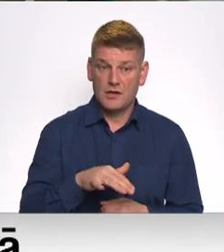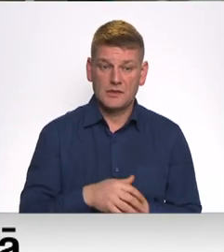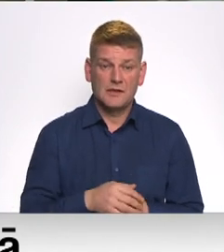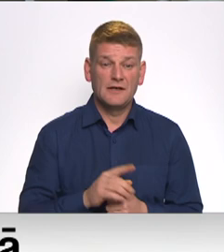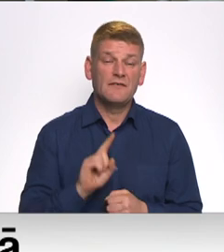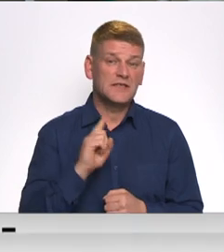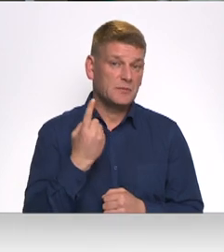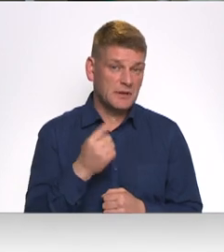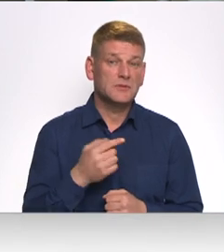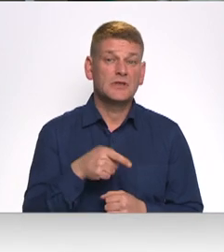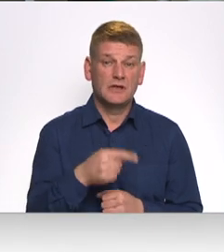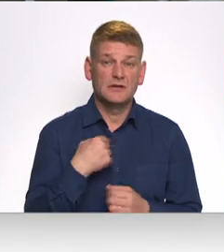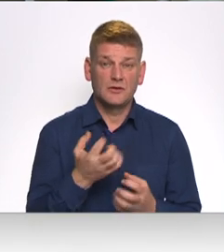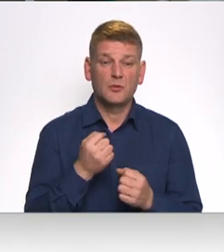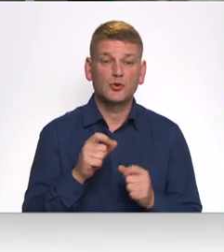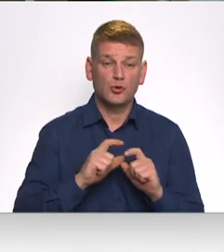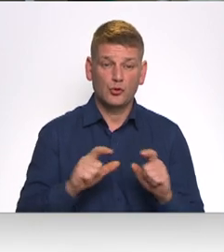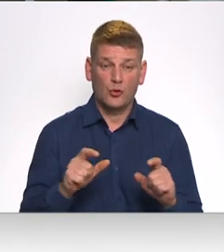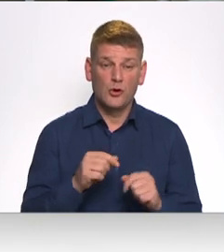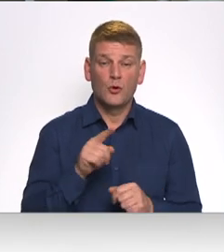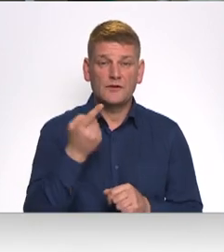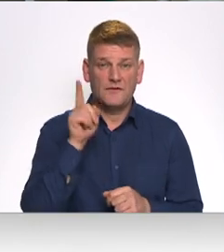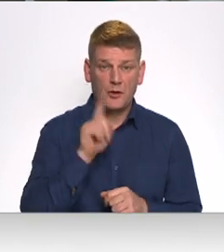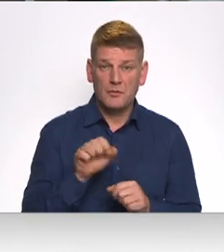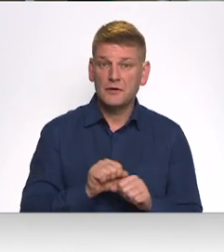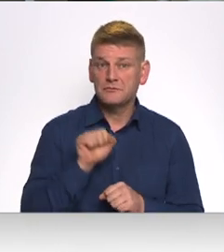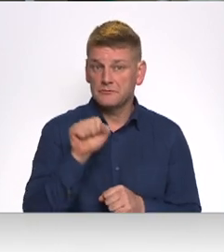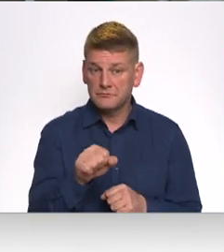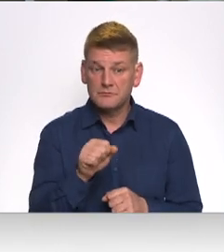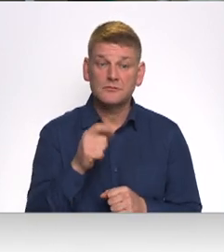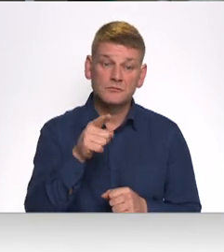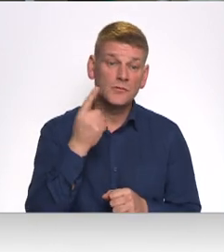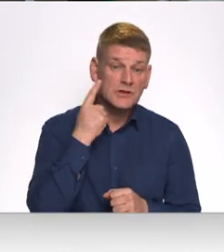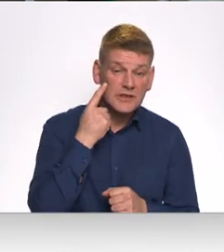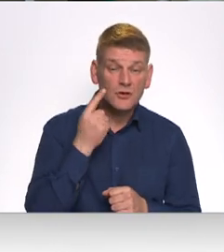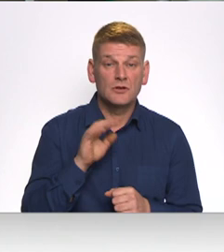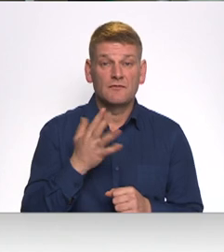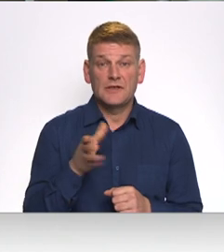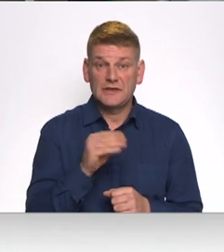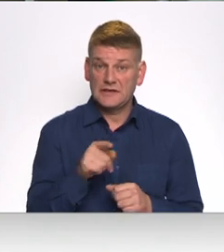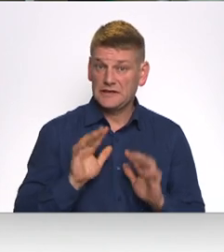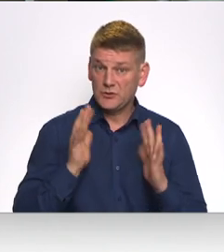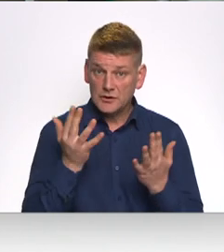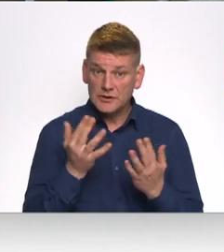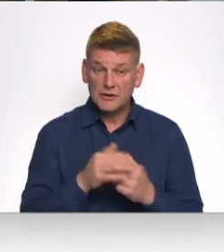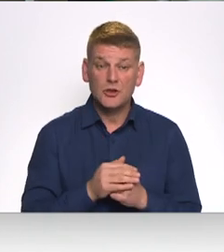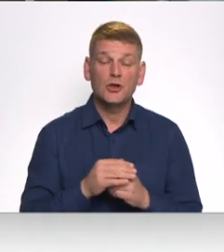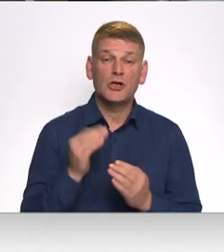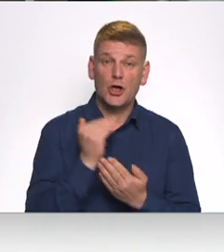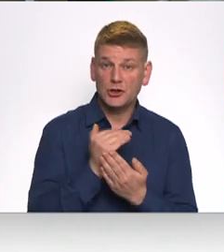tā kā ar vaģēbu školas arī vīnojamies, ka uz vīnu mienesi pamēģinās, mēs jau nevaram zinot, vai uz izadūsīs, vai mēs jau